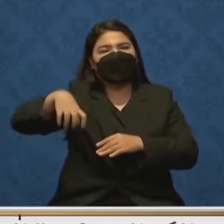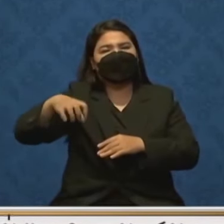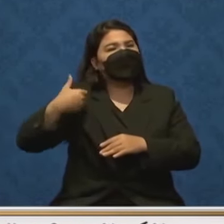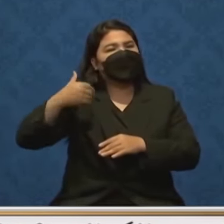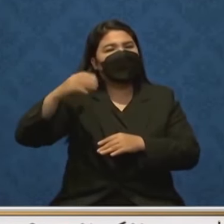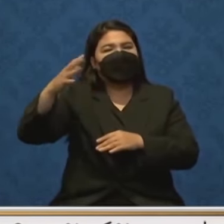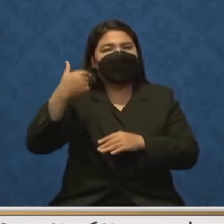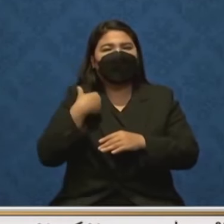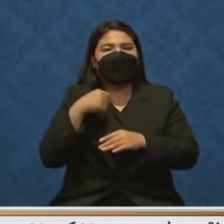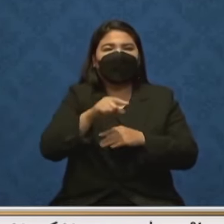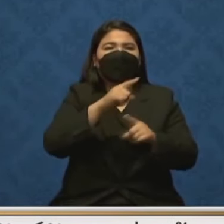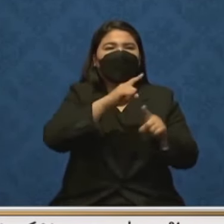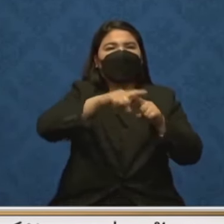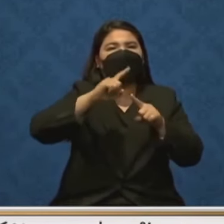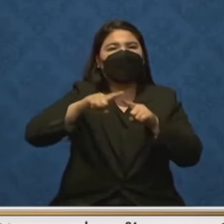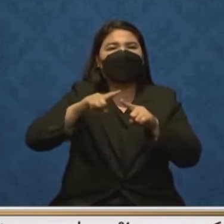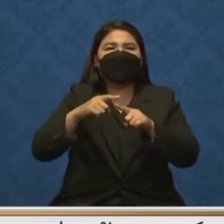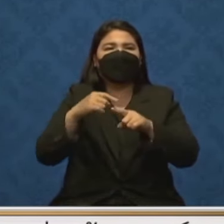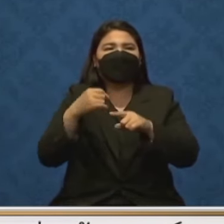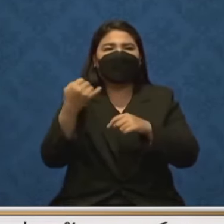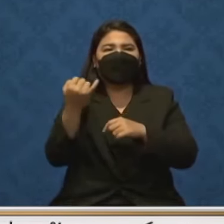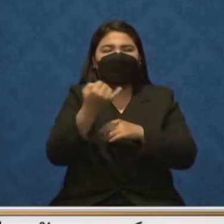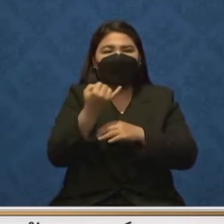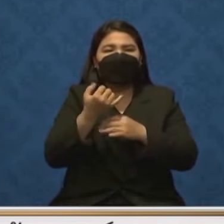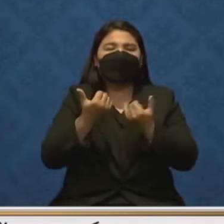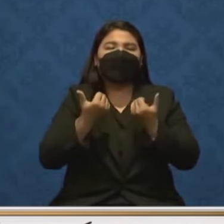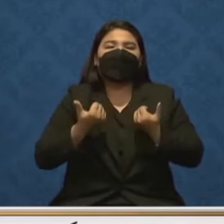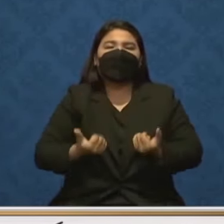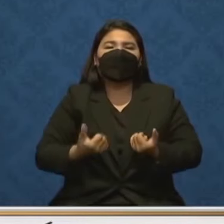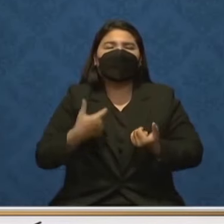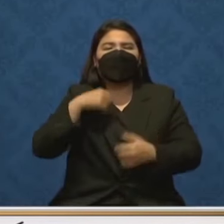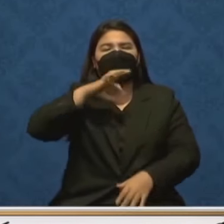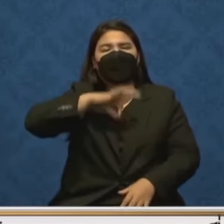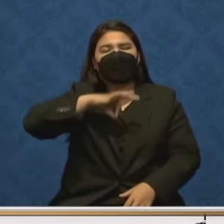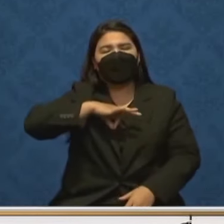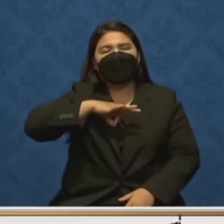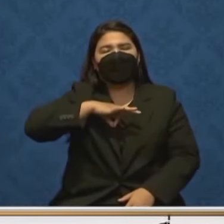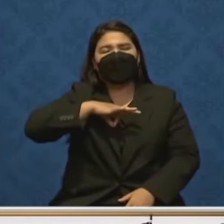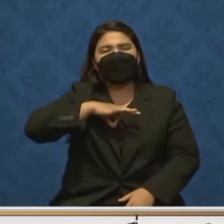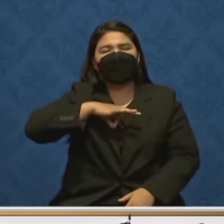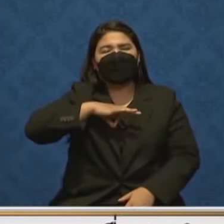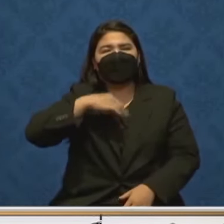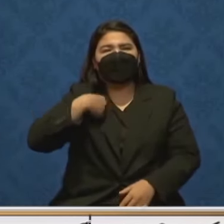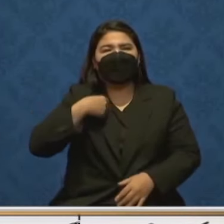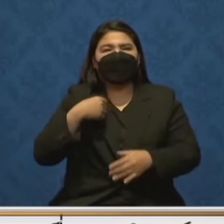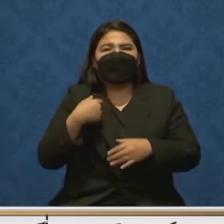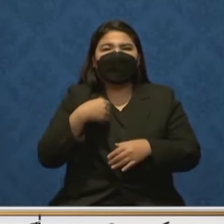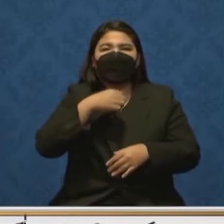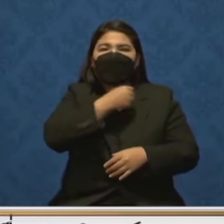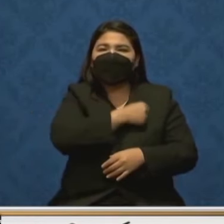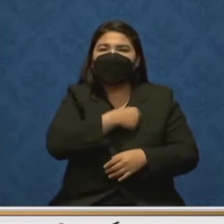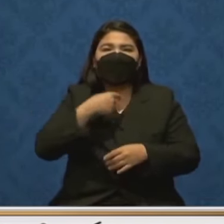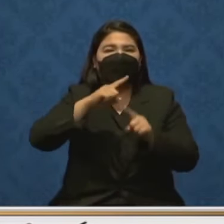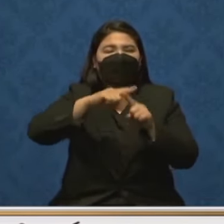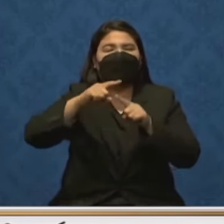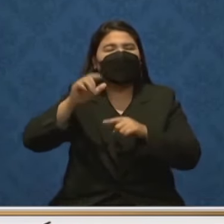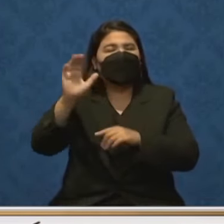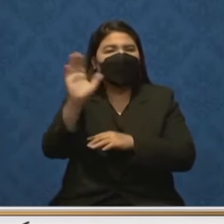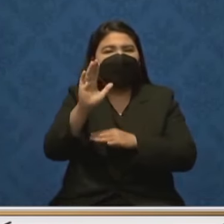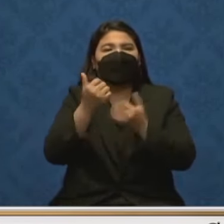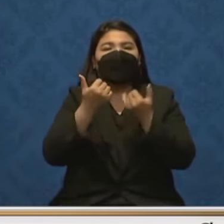งำดิฉันรู้สึกว่าเราไม่ควรจะสิ้นหวังเพราะเวลาที่มืดมิดที่สุดของคำคืน